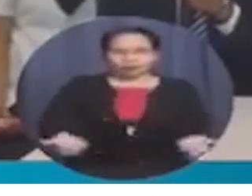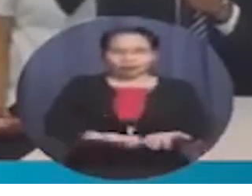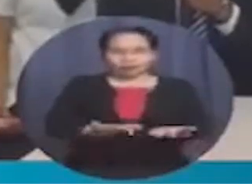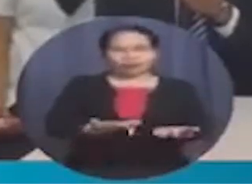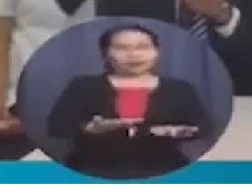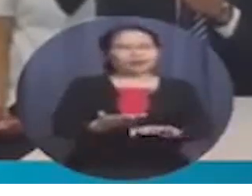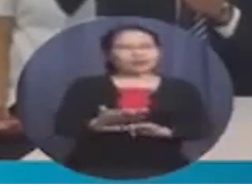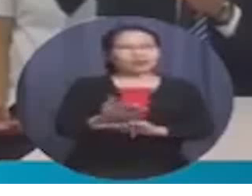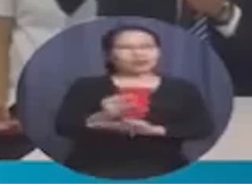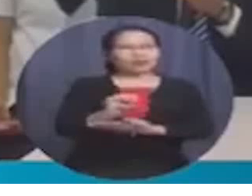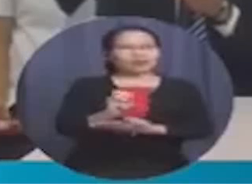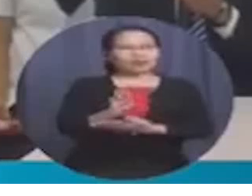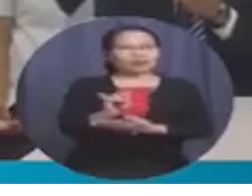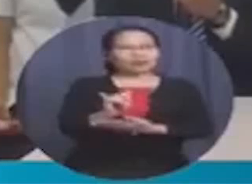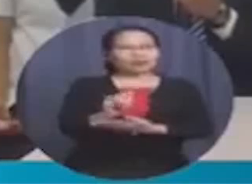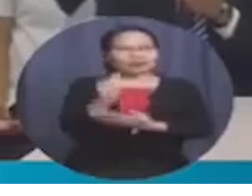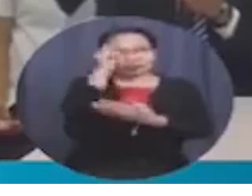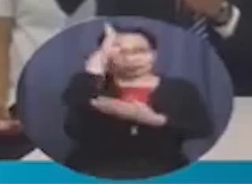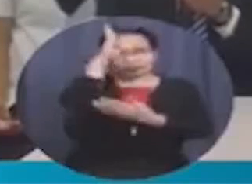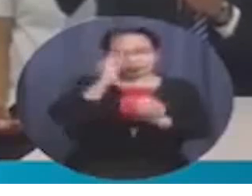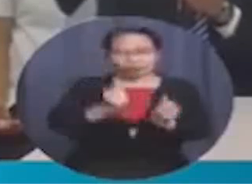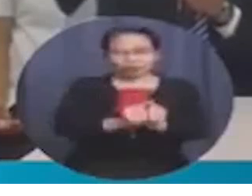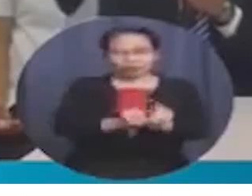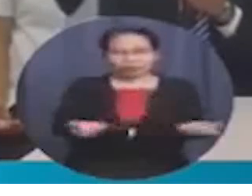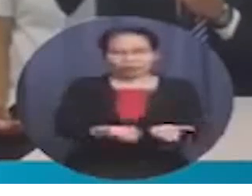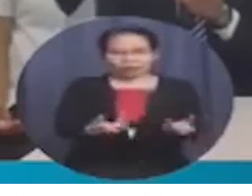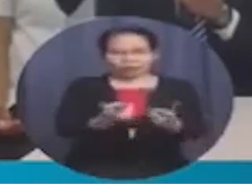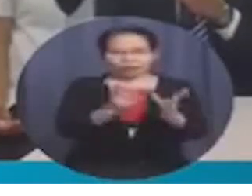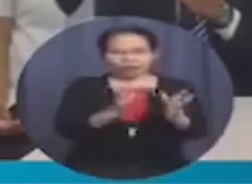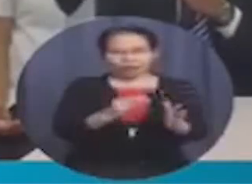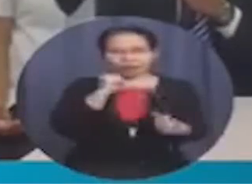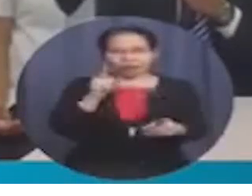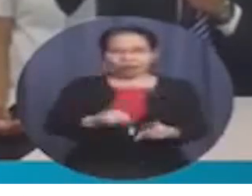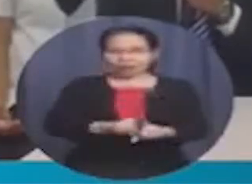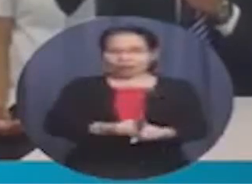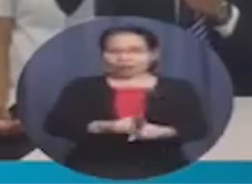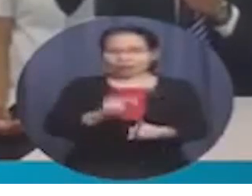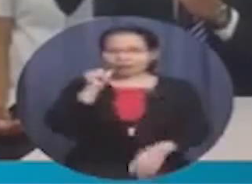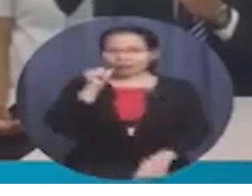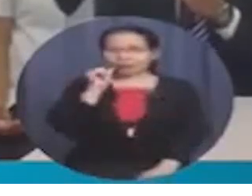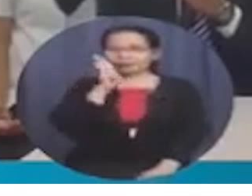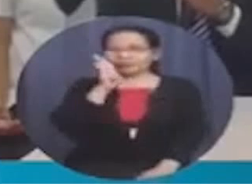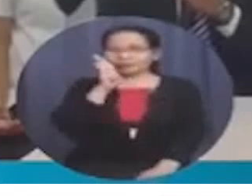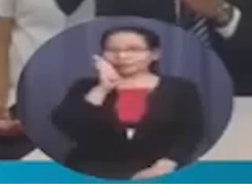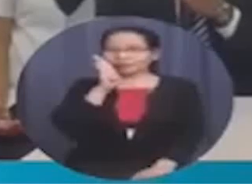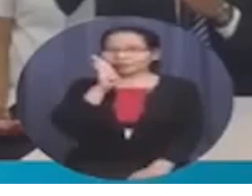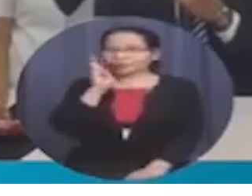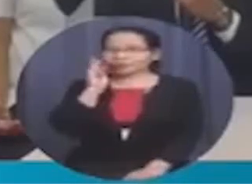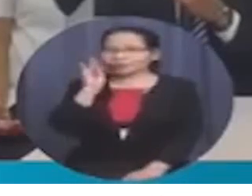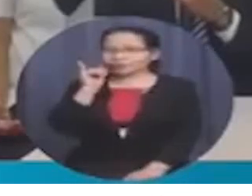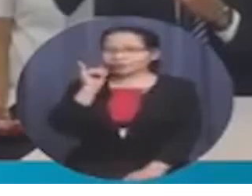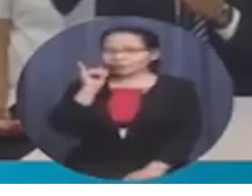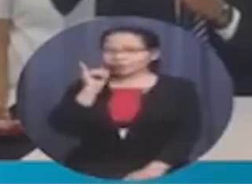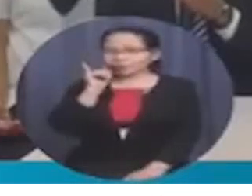Mackay, Australia, kasama po natin ang ating bisita, si Sister Amy Bautista, isang